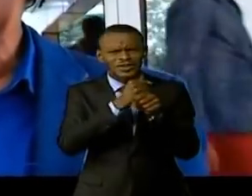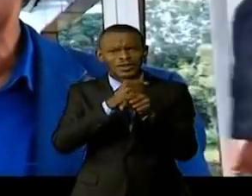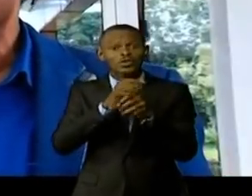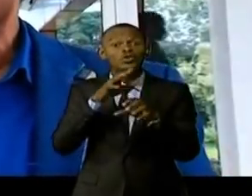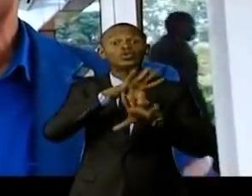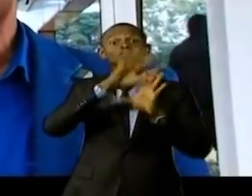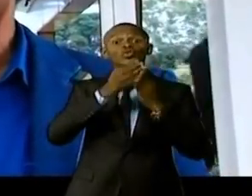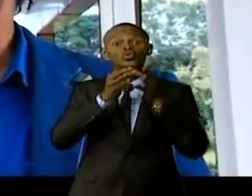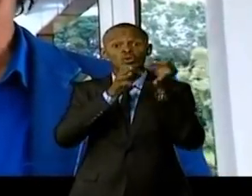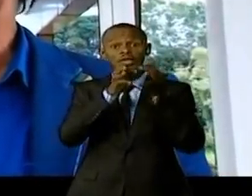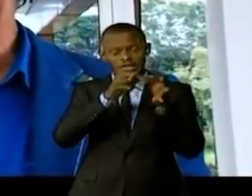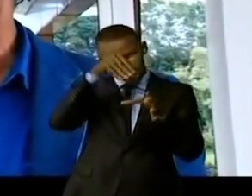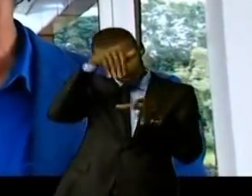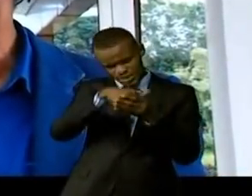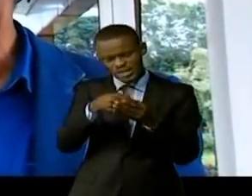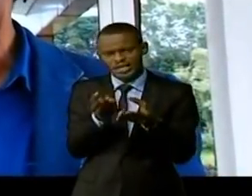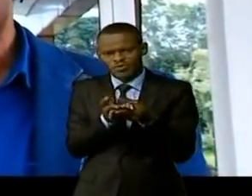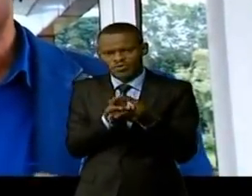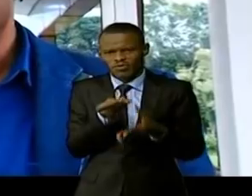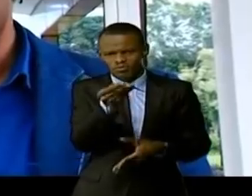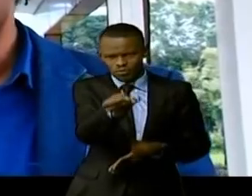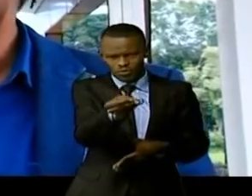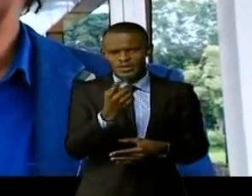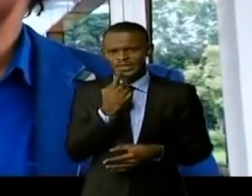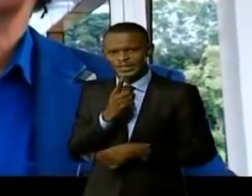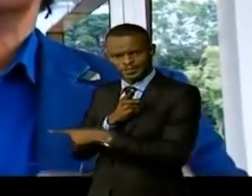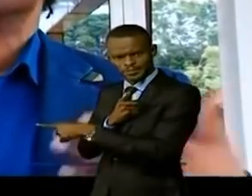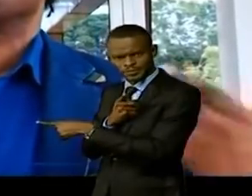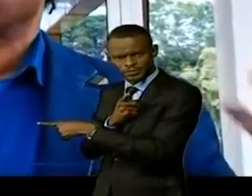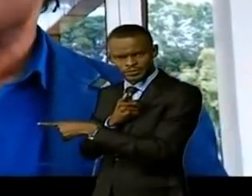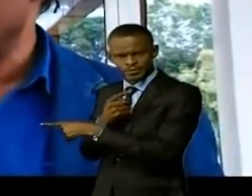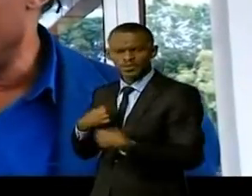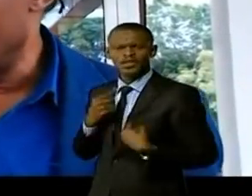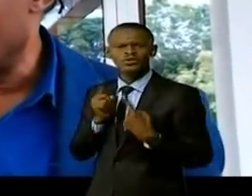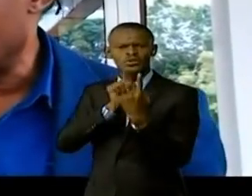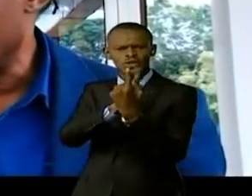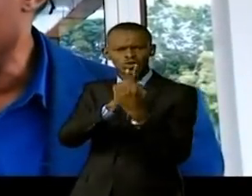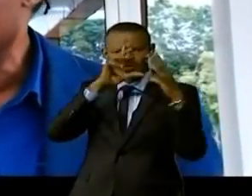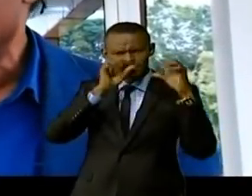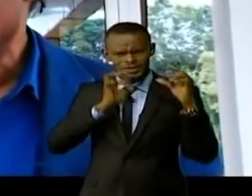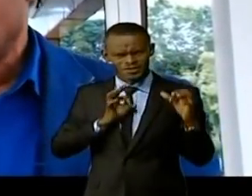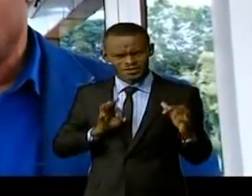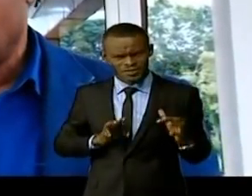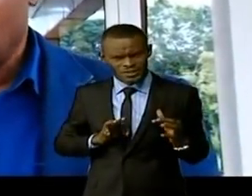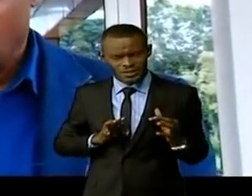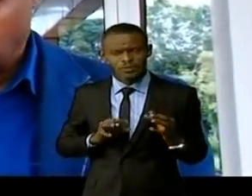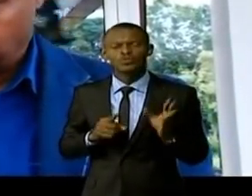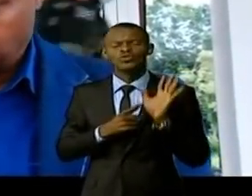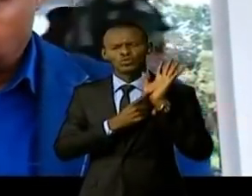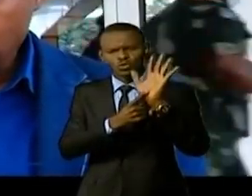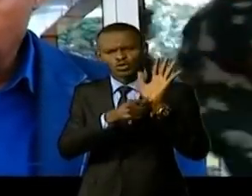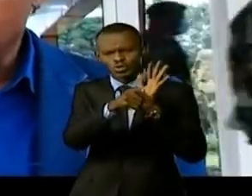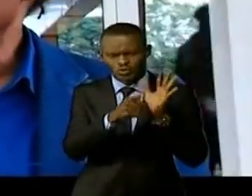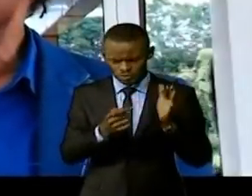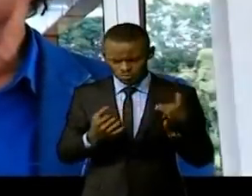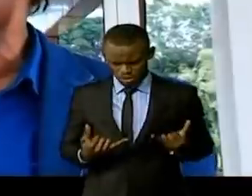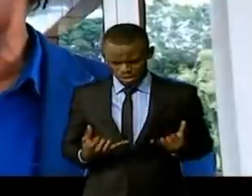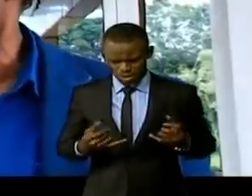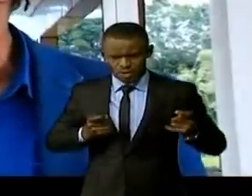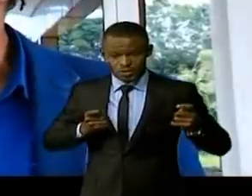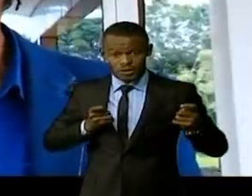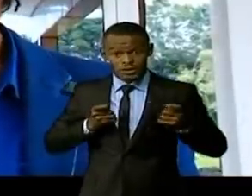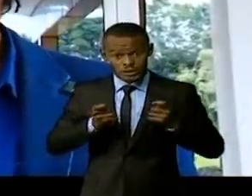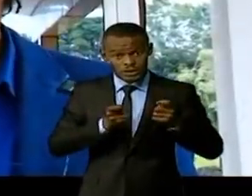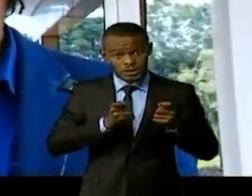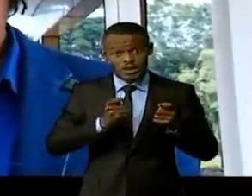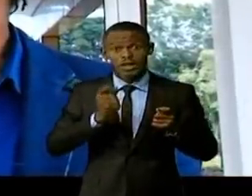Moko. C'est un album panafricain. Et lui, en tant que président de l'Union africaine, je voulais en sorte que cet album aussi